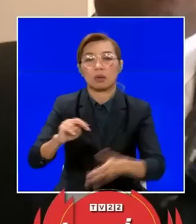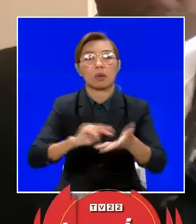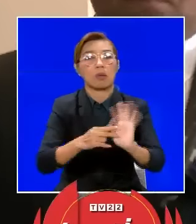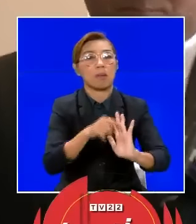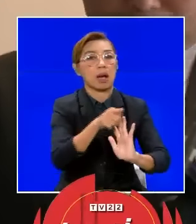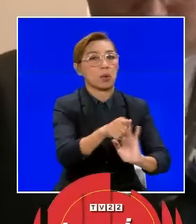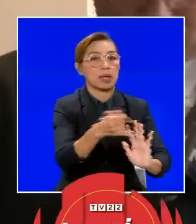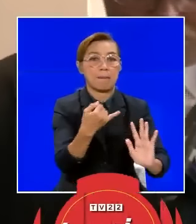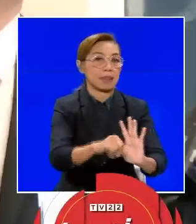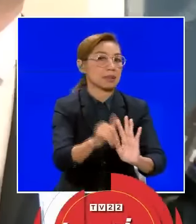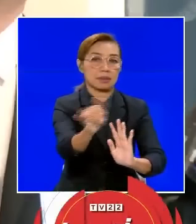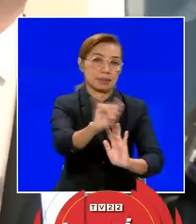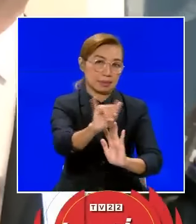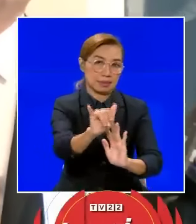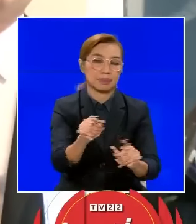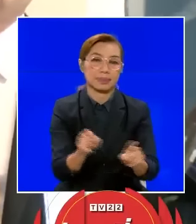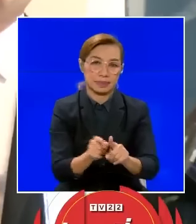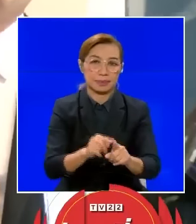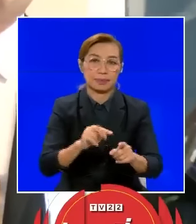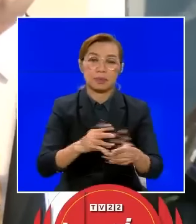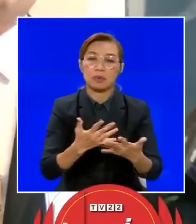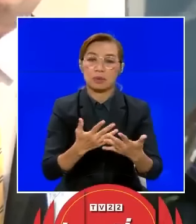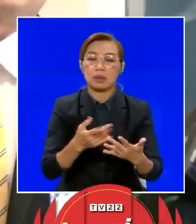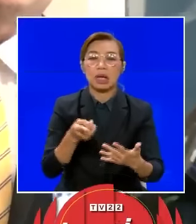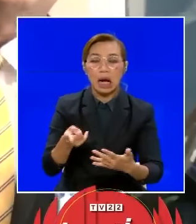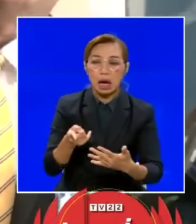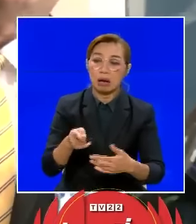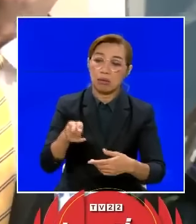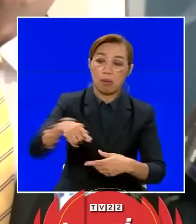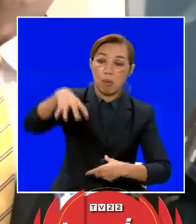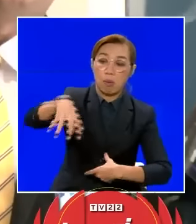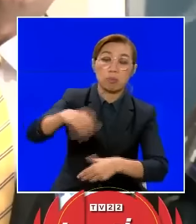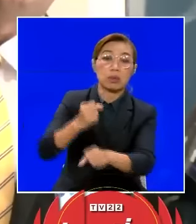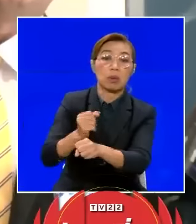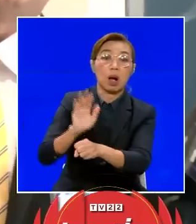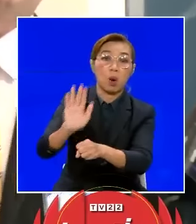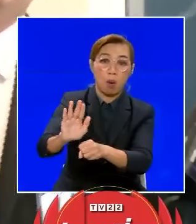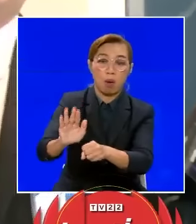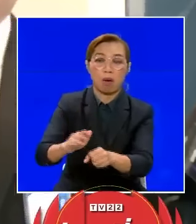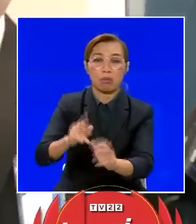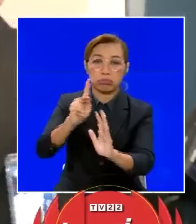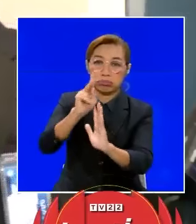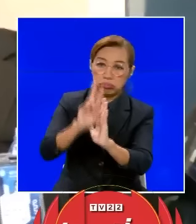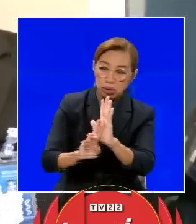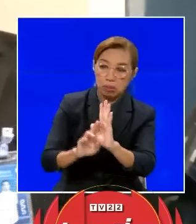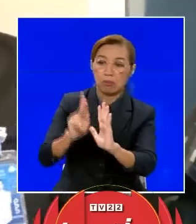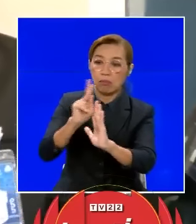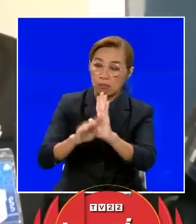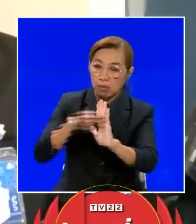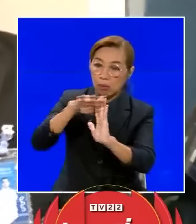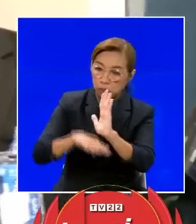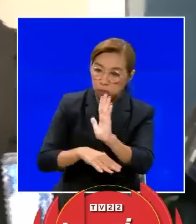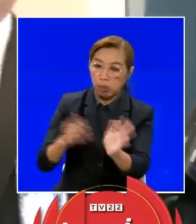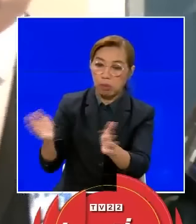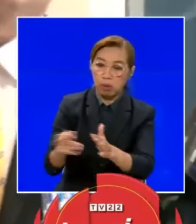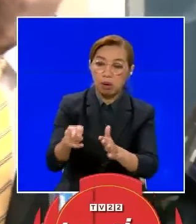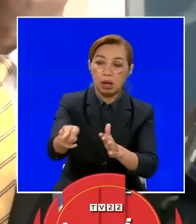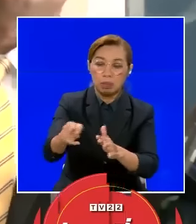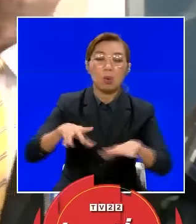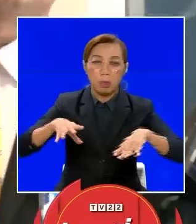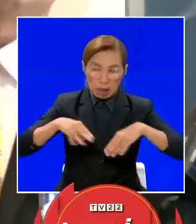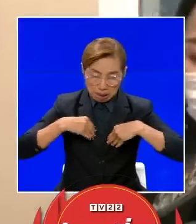อนผู้นั้นเป็นผู้บริสุทธิ์นะเราก็เคารพในองค์กรในกระบวนการยุติธรรมต่างๆเรามีความเป็นอิสระต่